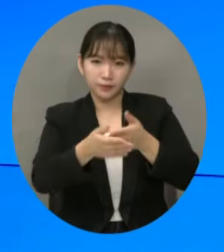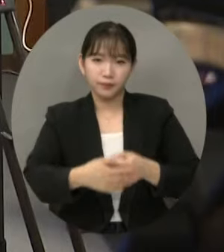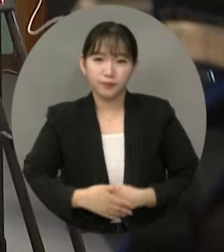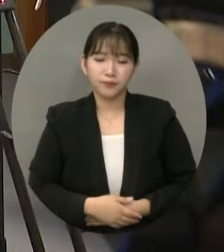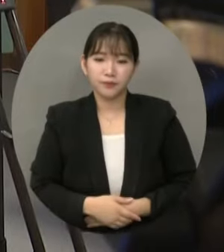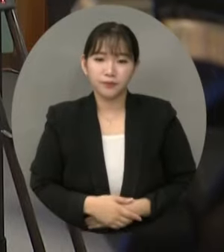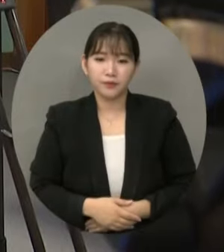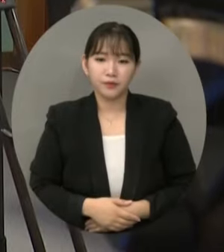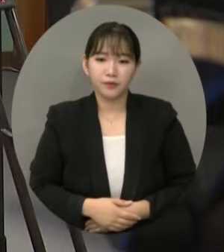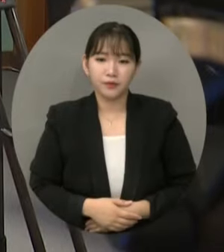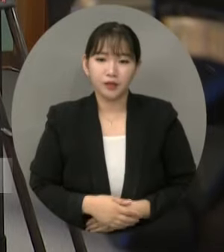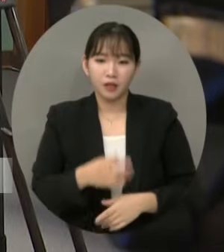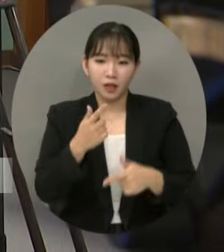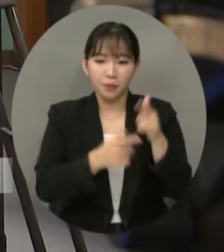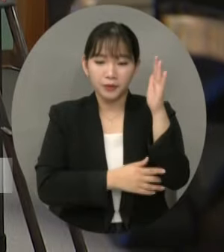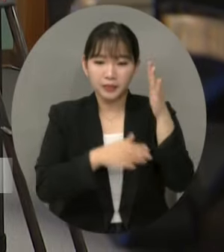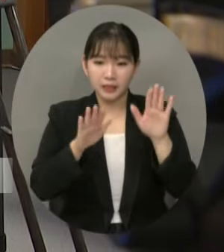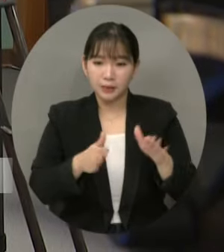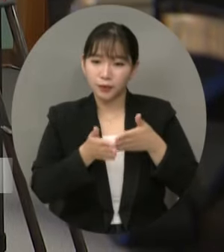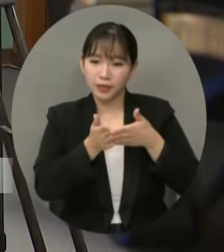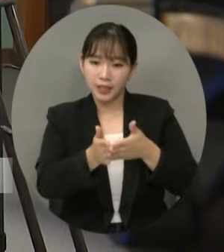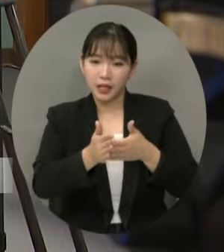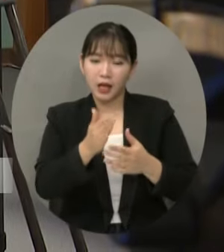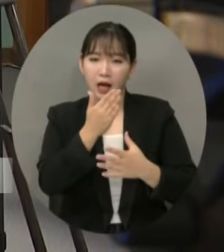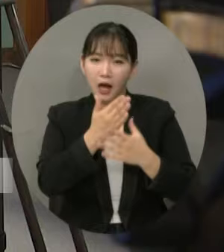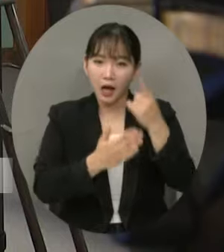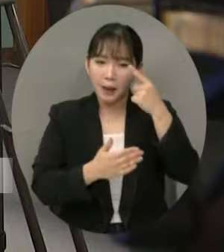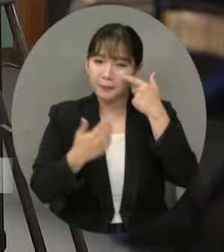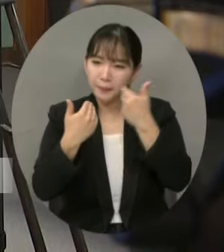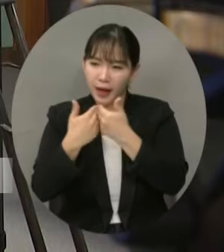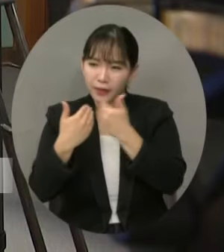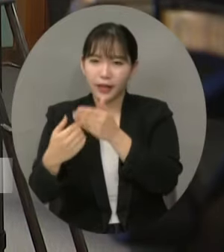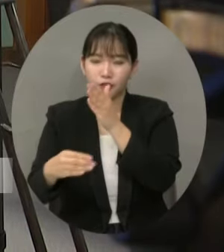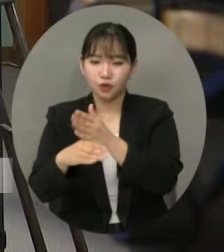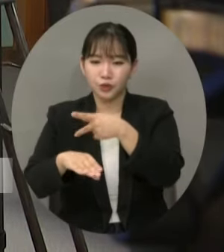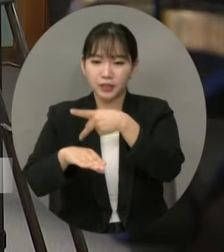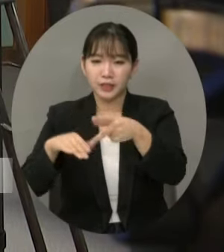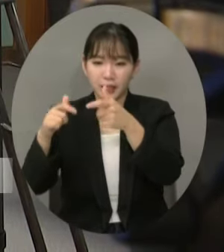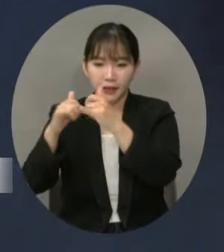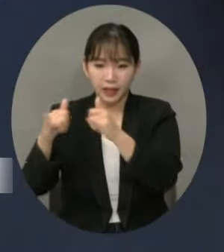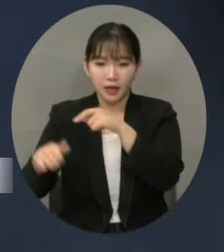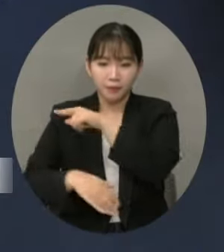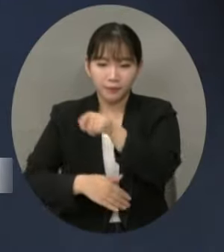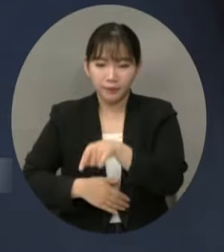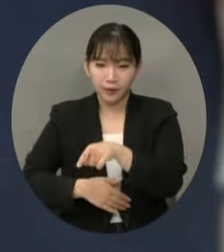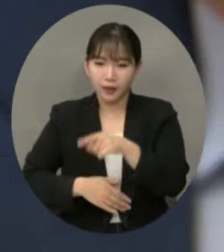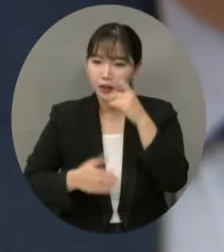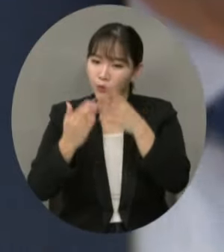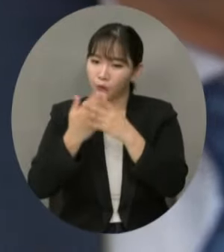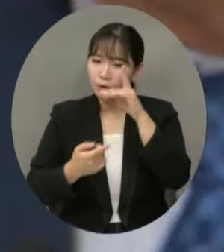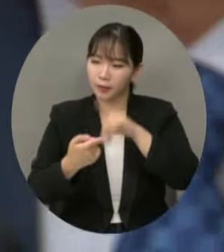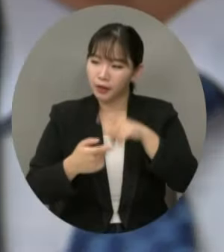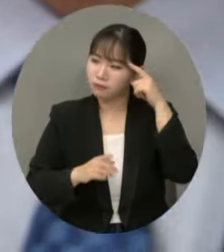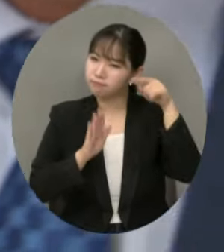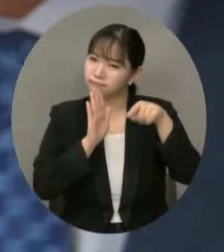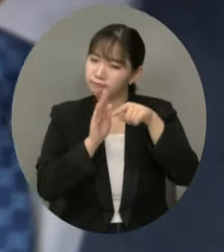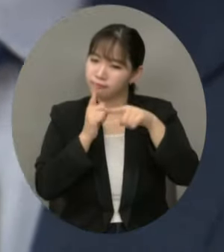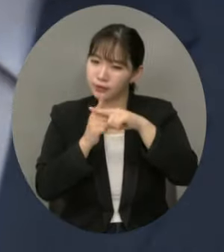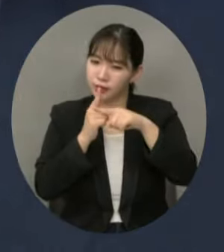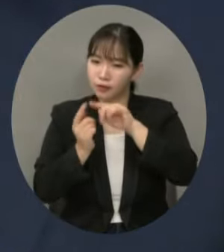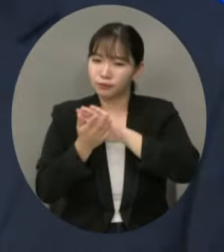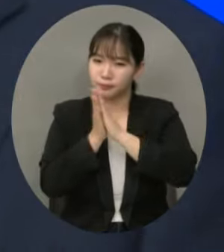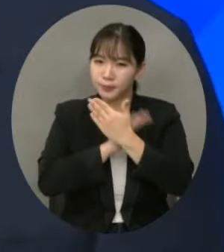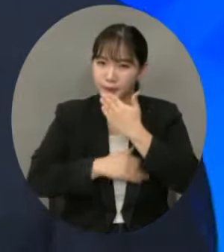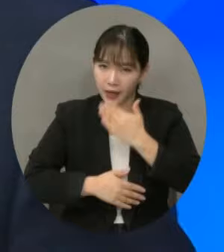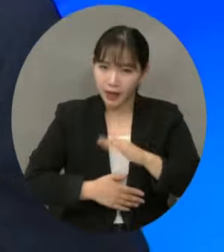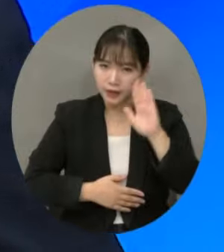제안합니다. 목포시의 이번 제안이 통합 반대 목소리를 내고 있는 신안 지역 사회에 통합에 대한 긍정적인 영향을 미칠 수